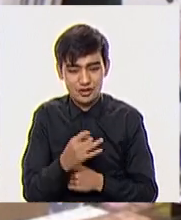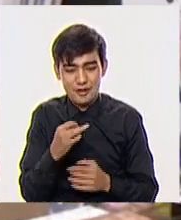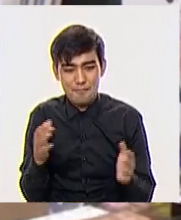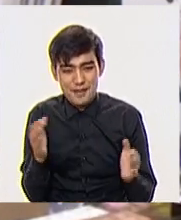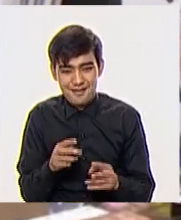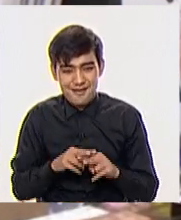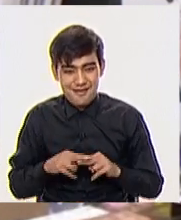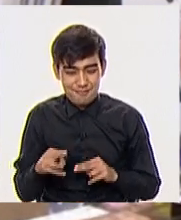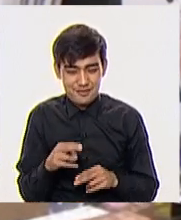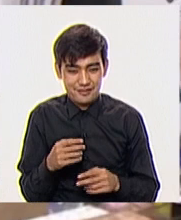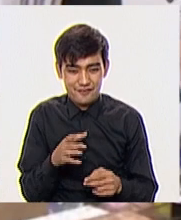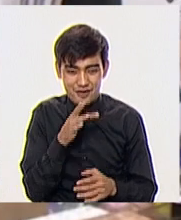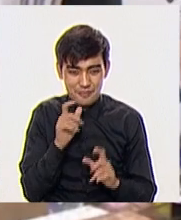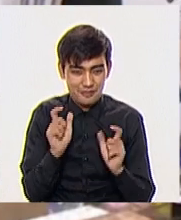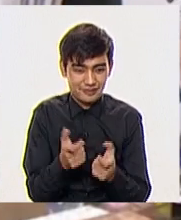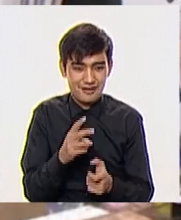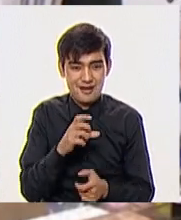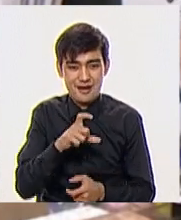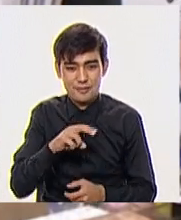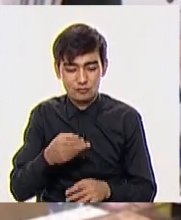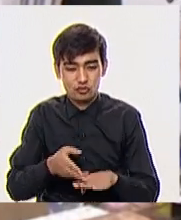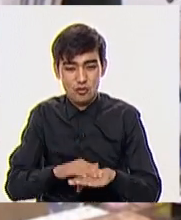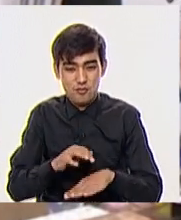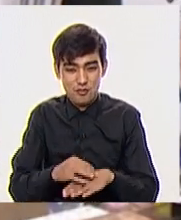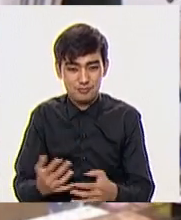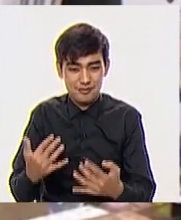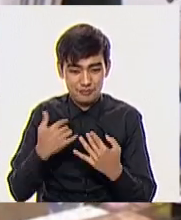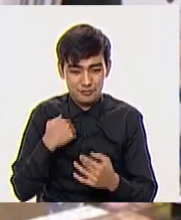вроде нашей в разгар эпидемии не справятся с наплывом тяжелобольных.